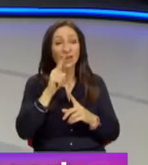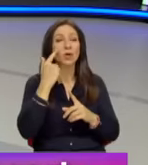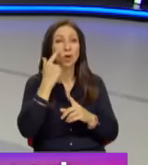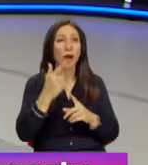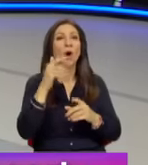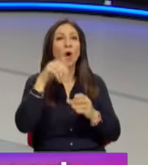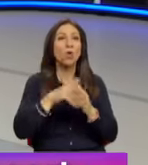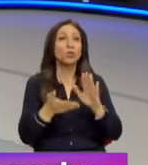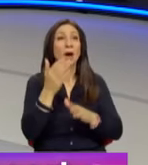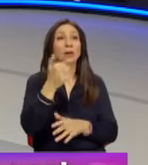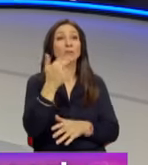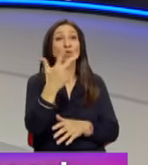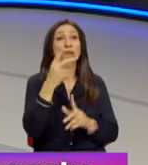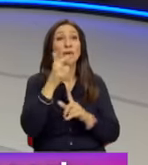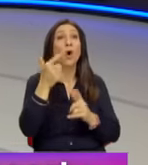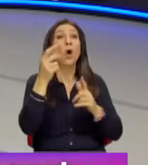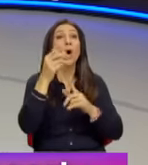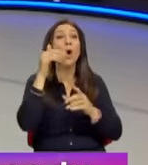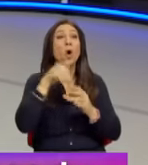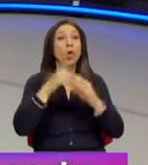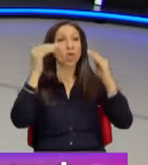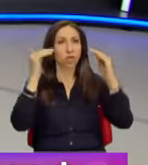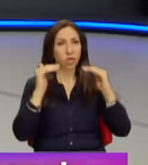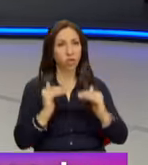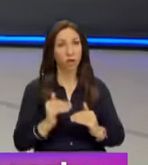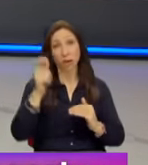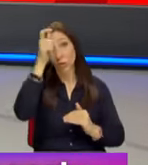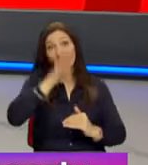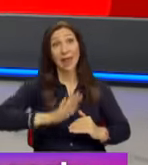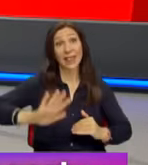arttırdı, 63 ilde ise oylarının azaldığını